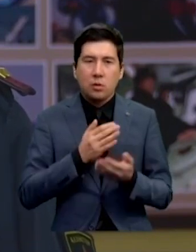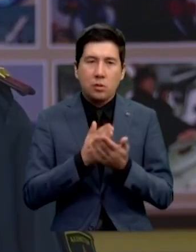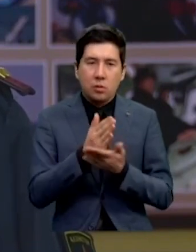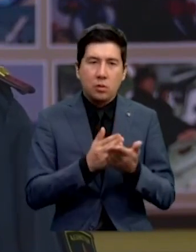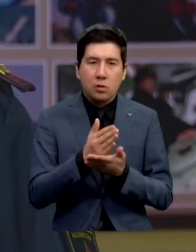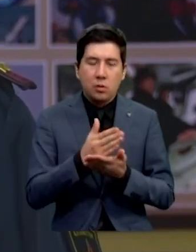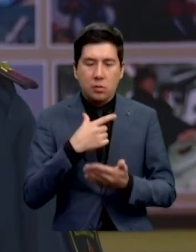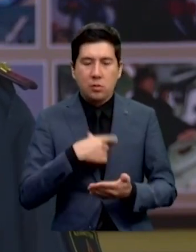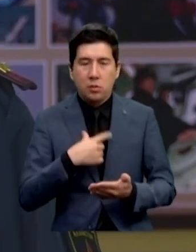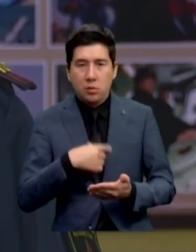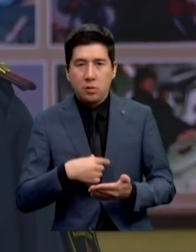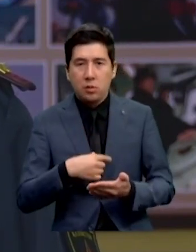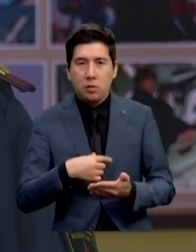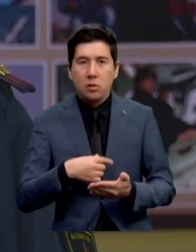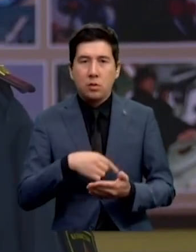жеке